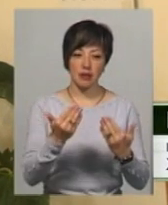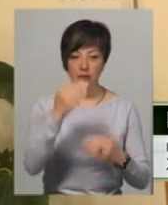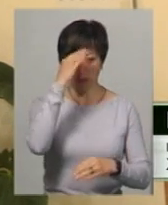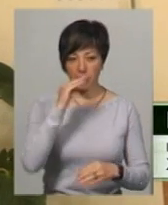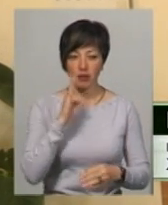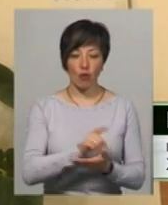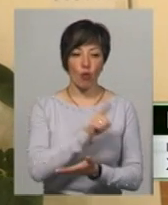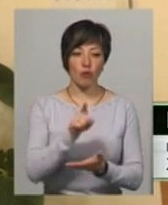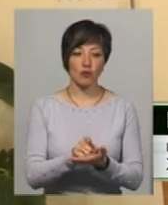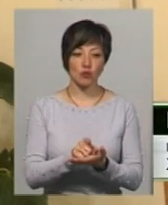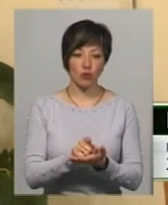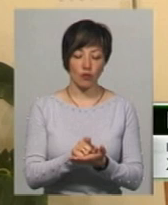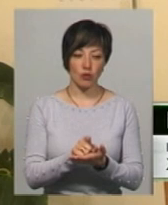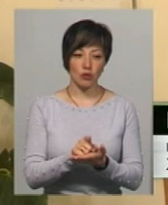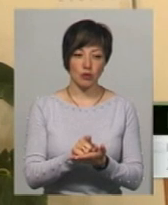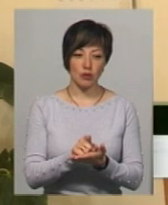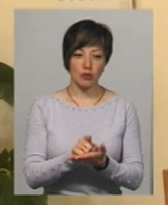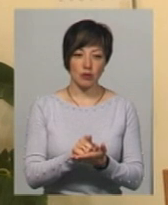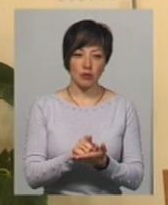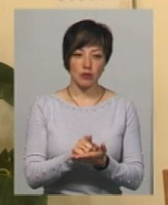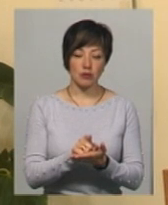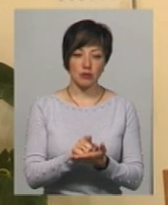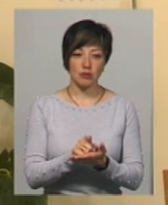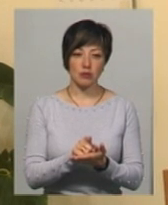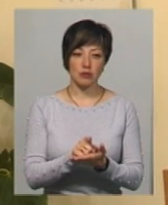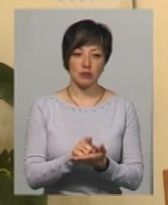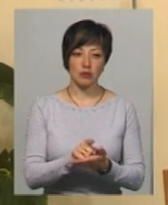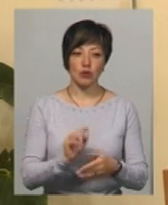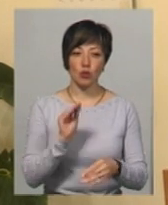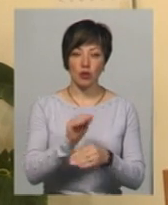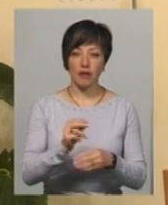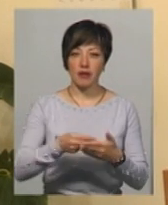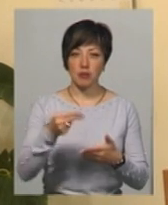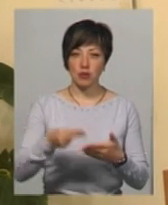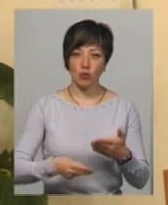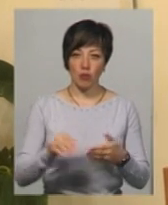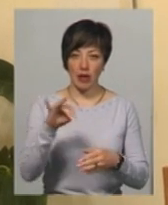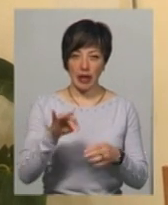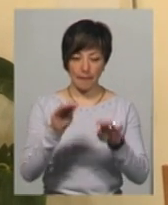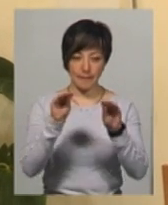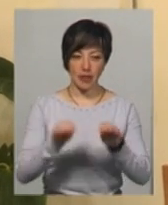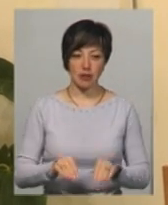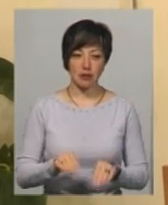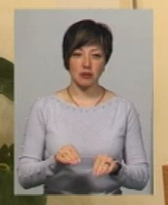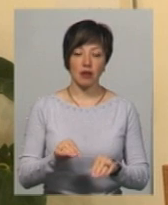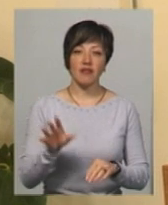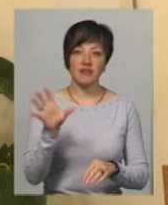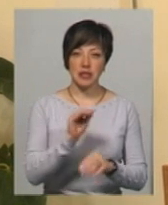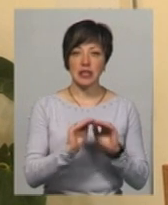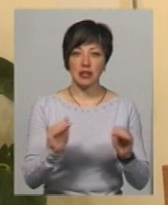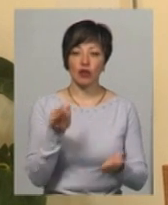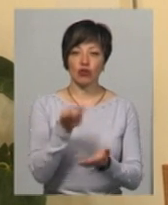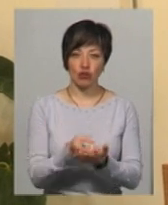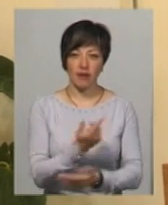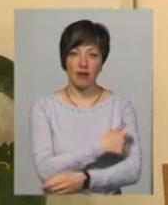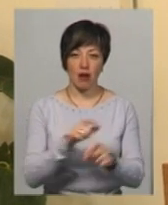обов'язково при доданій виписному епікризі, як правило, вони всі лежать на стаціонарі в обласній дитячій